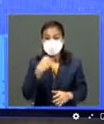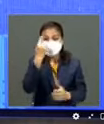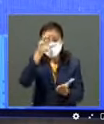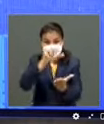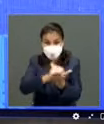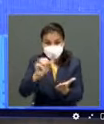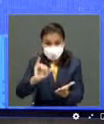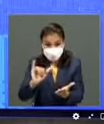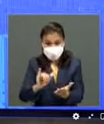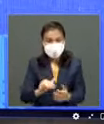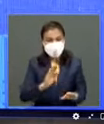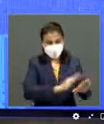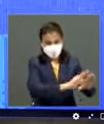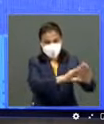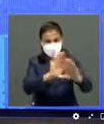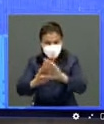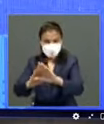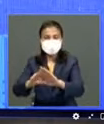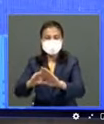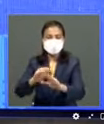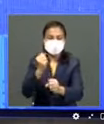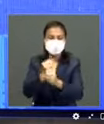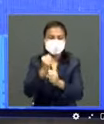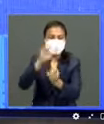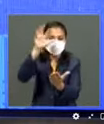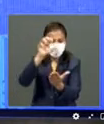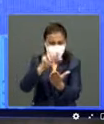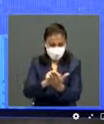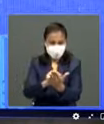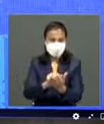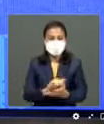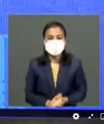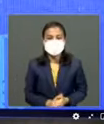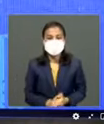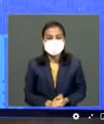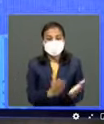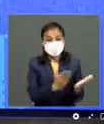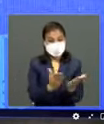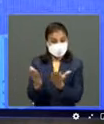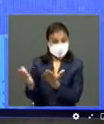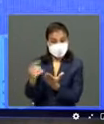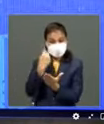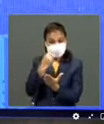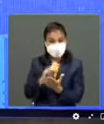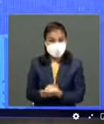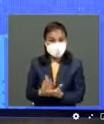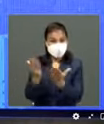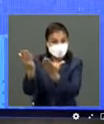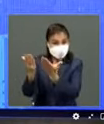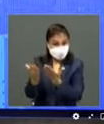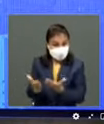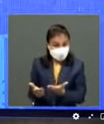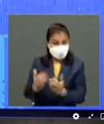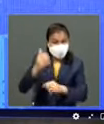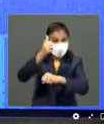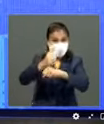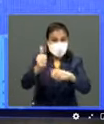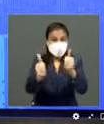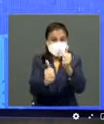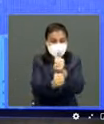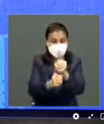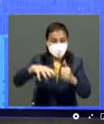ก็ต้องเชิญชวนให้ลงทะเบียนกันต่อนะคะลำดับต่อไปค่ะขออนุญาตเรียนเชิญทางท่านณัฐพานุนพคุณรองอธิบดีกรมสาร